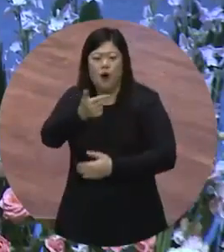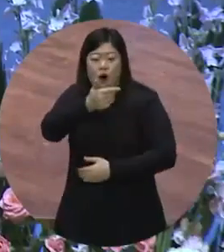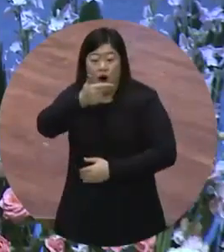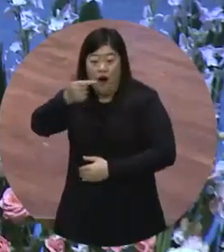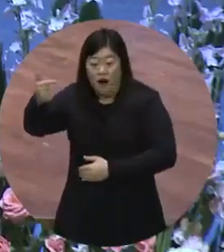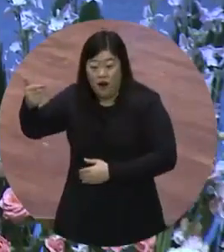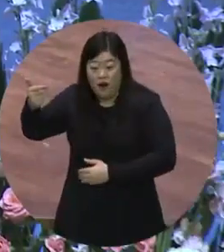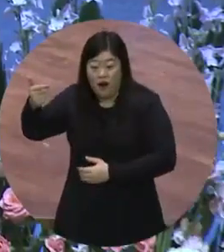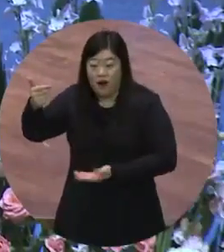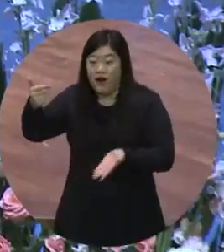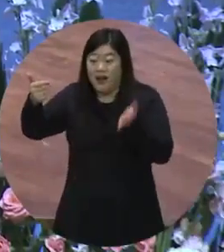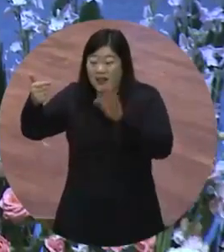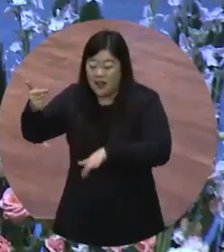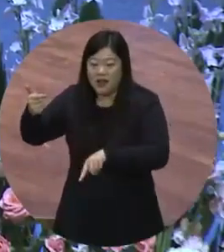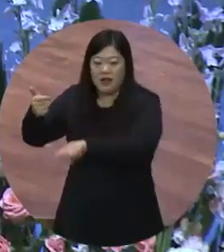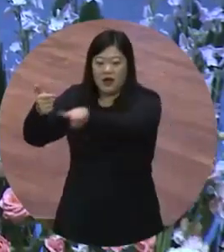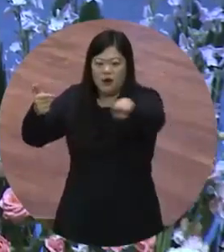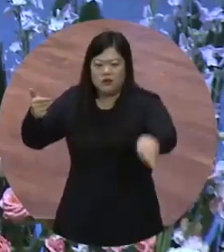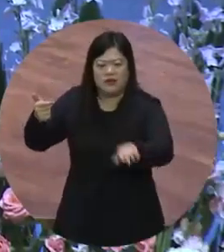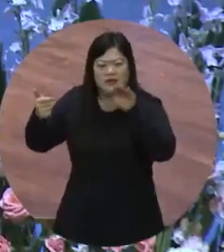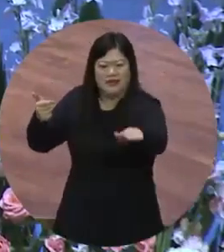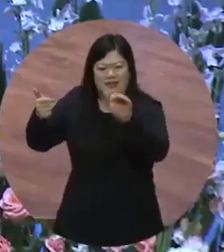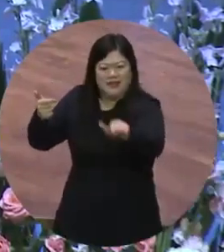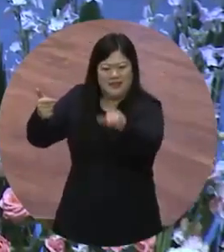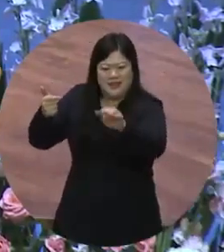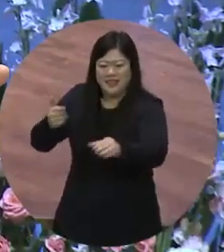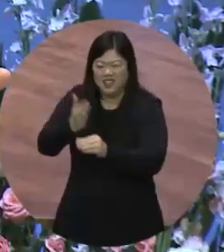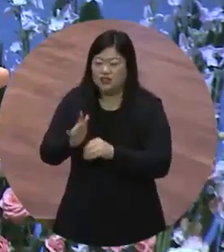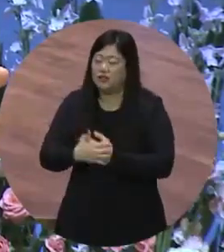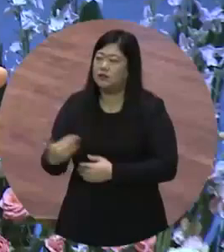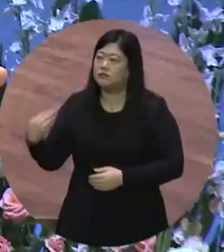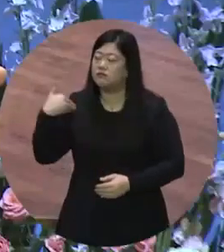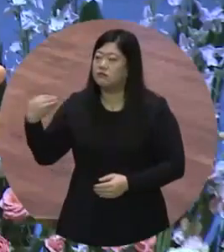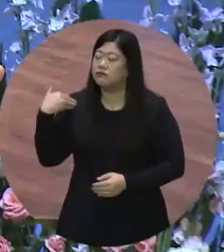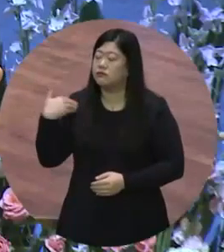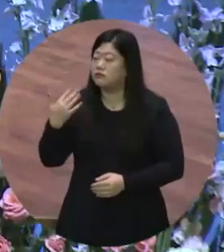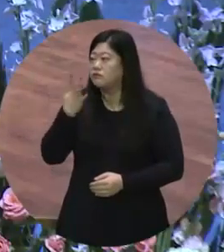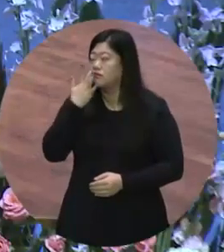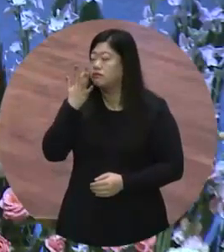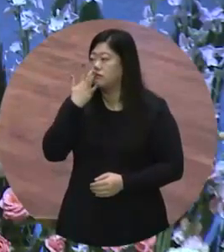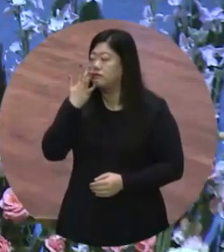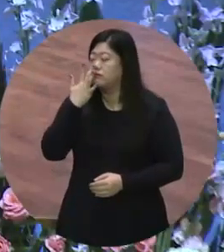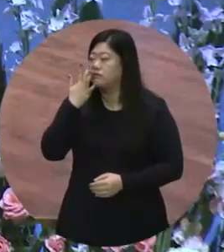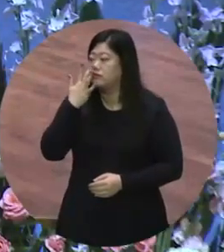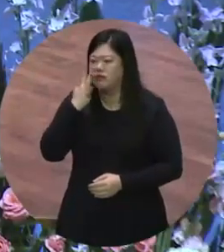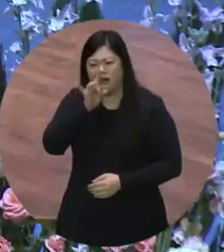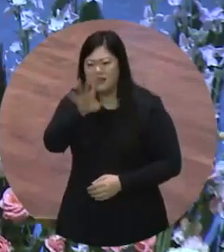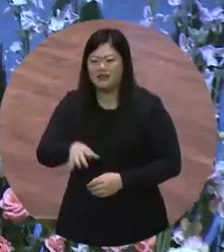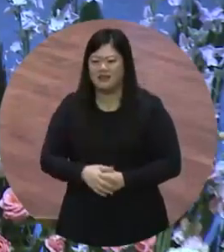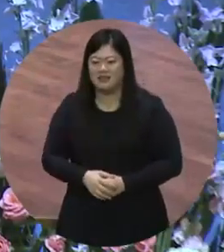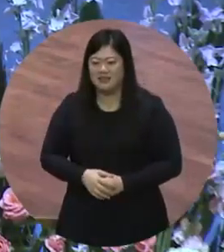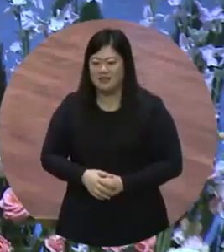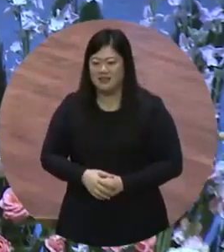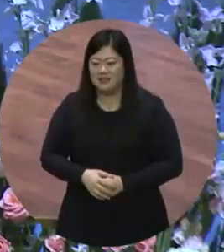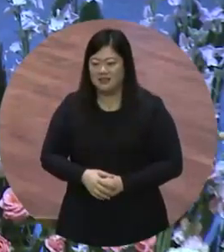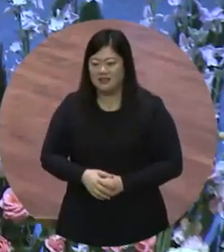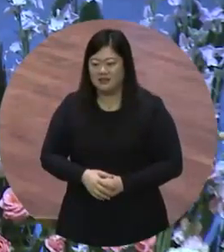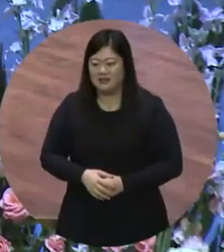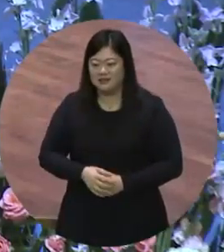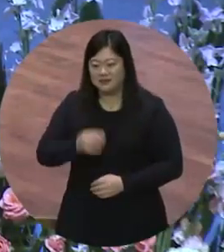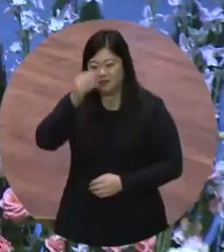받으라고 하나님이 하실 거 안 하고 우리 보고 축복 좀 받으라고 우리에게 주신 거예요. 아멘. 영적으로 그려보셔야